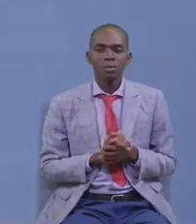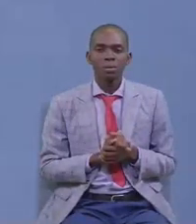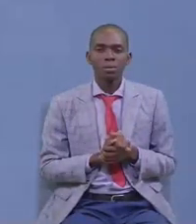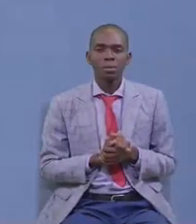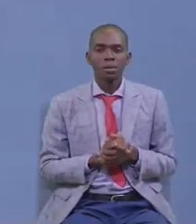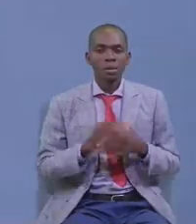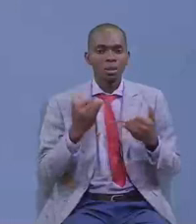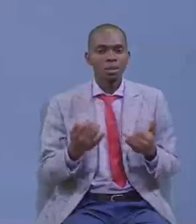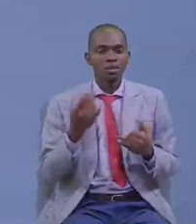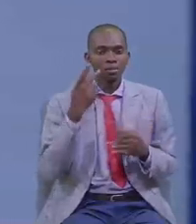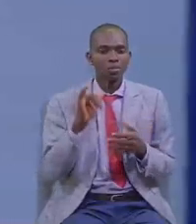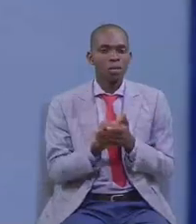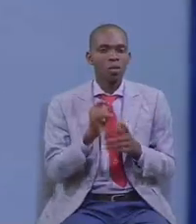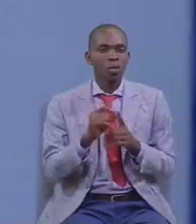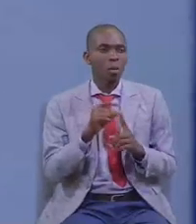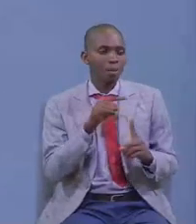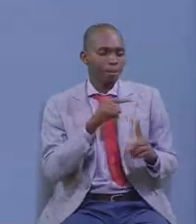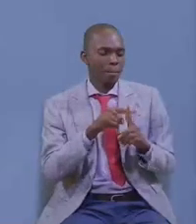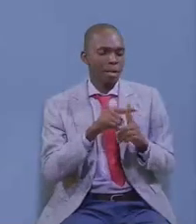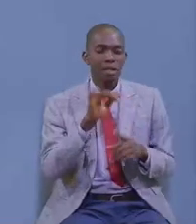Voyez ce mot, de façon positive.